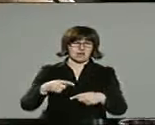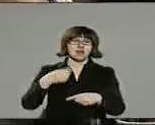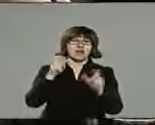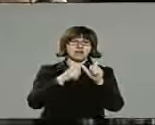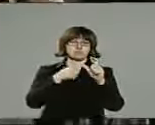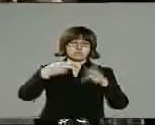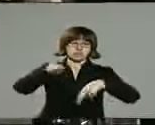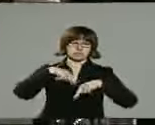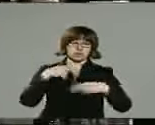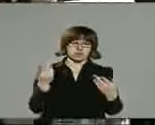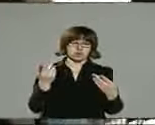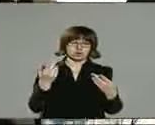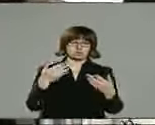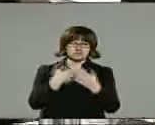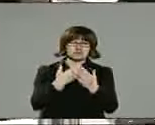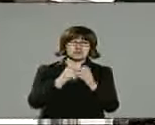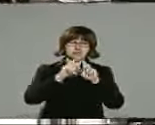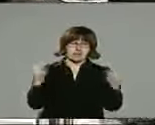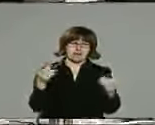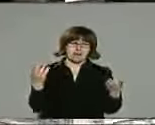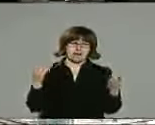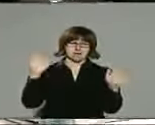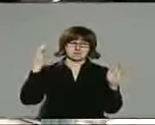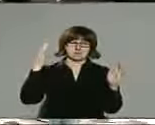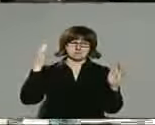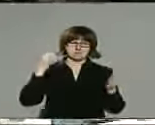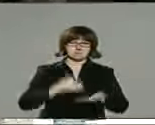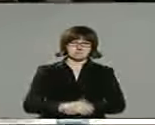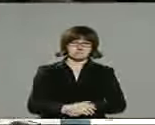SPD. Darum geht es in diesem Land.